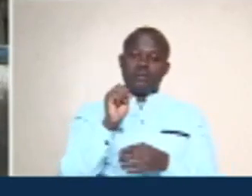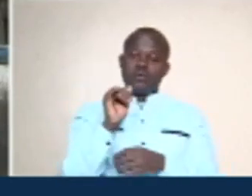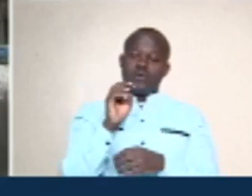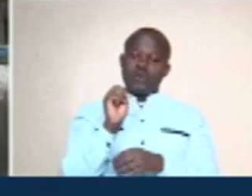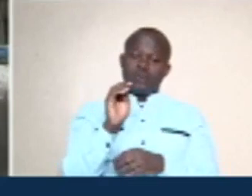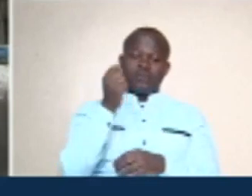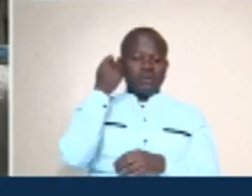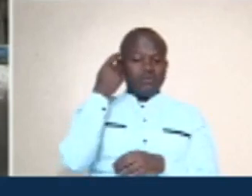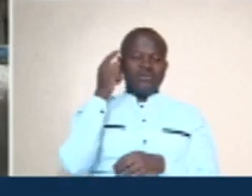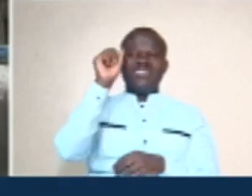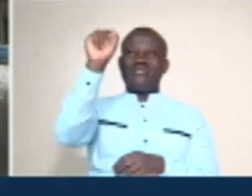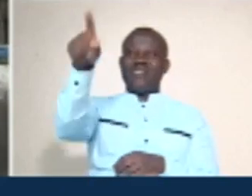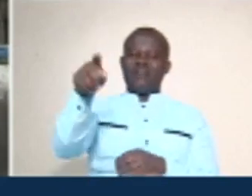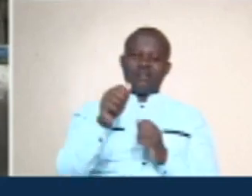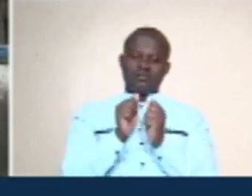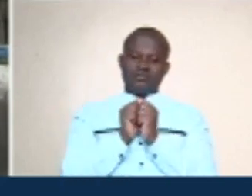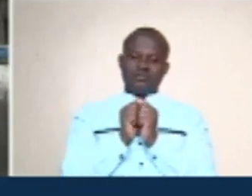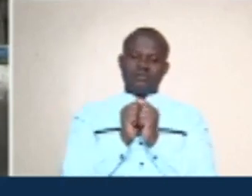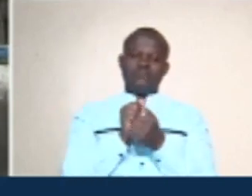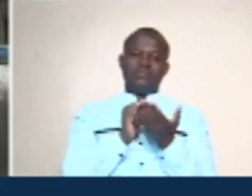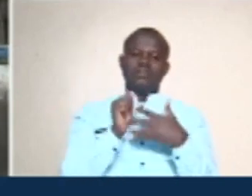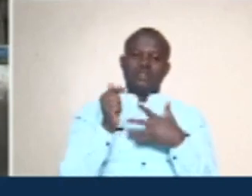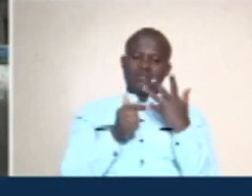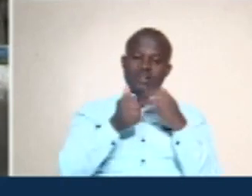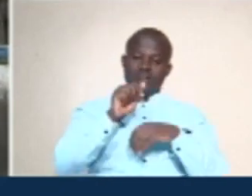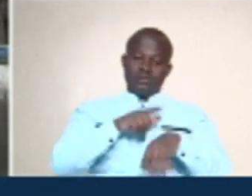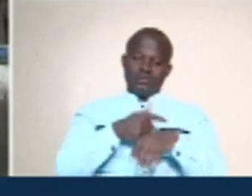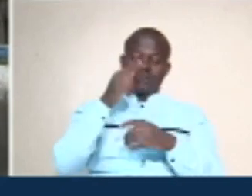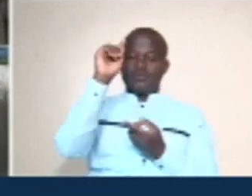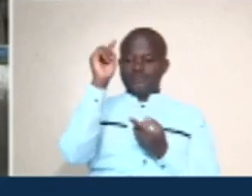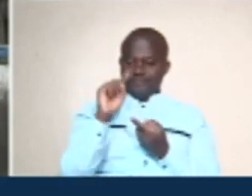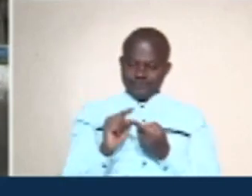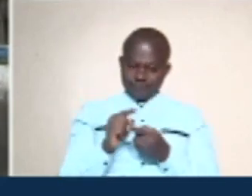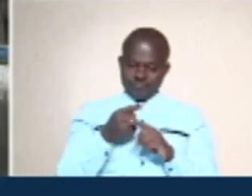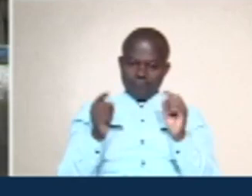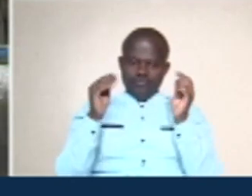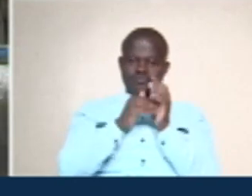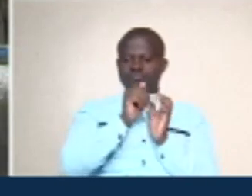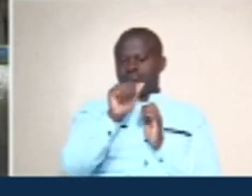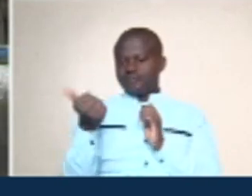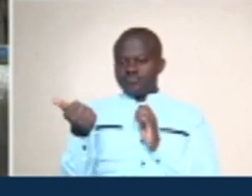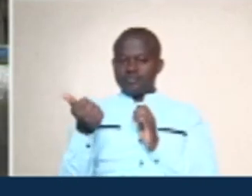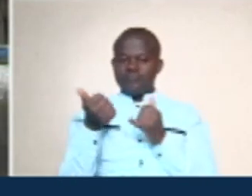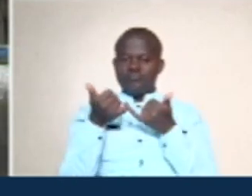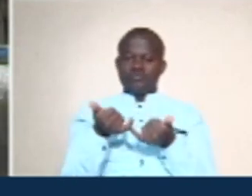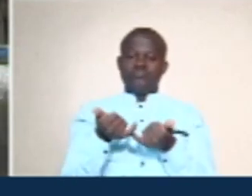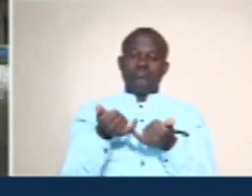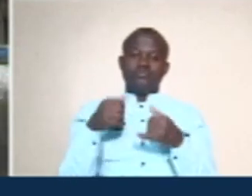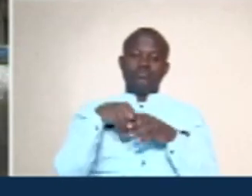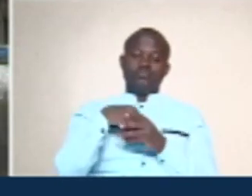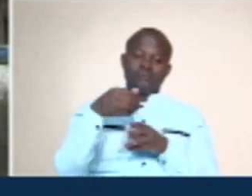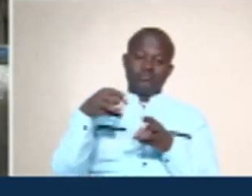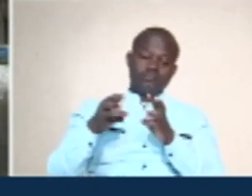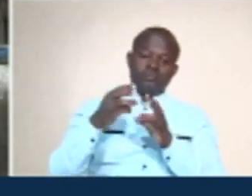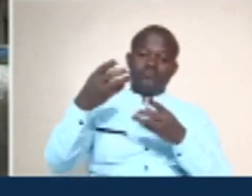Kageyo. Kageyo ni muri Gicumbi. Urumva icyo gihe kiragabanuka. Kandi kindi nuko muri uko